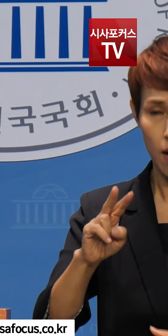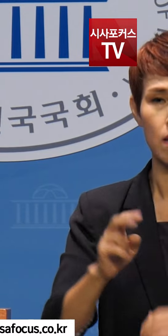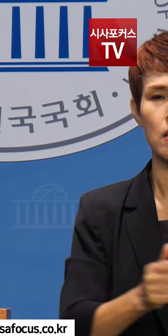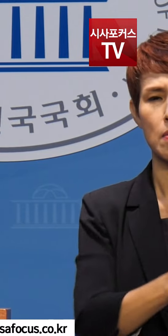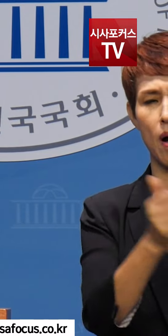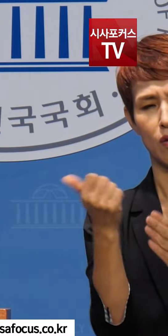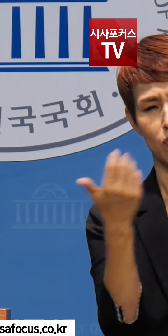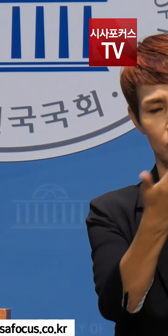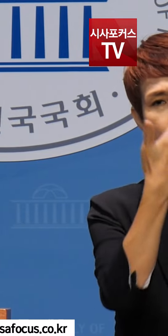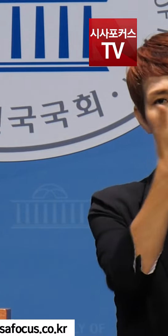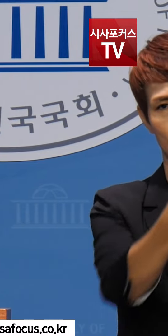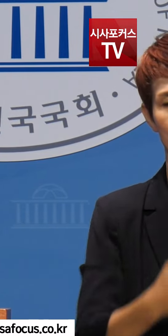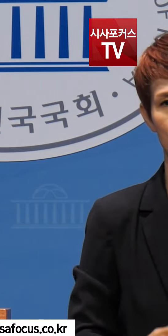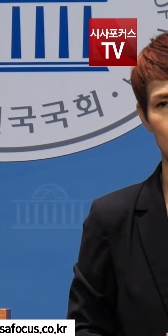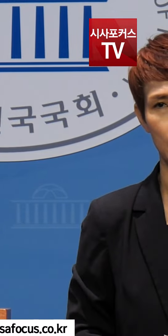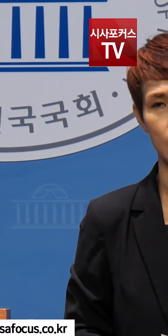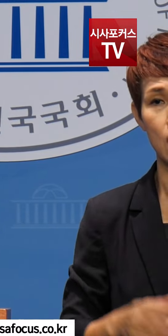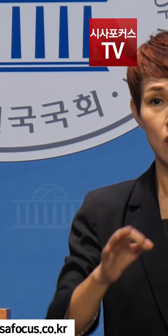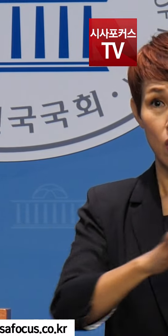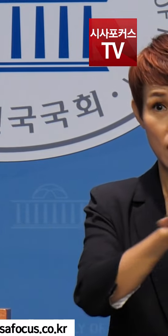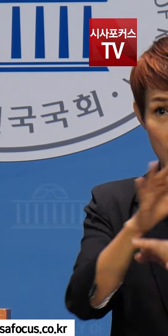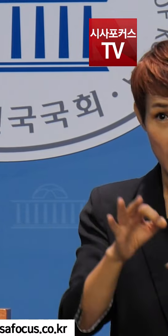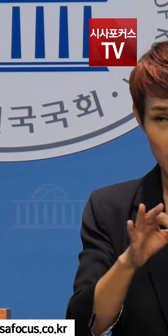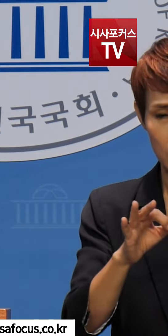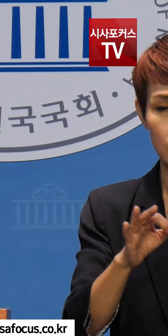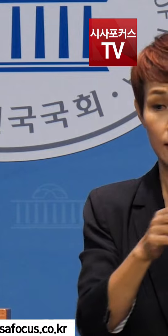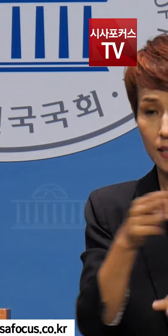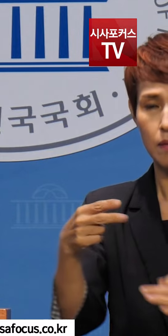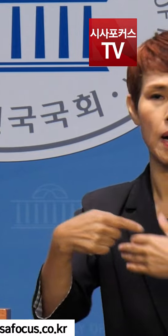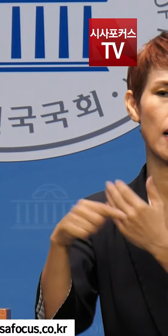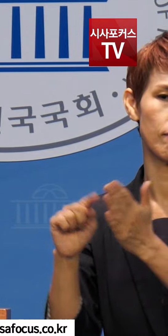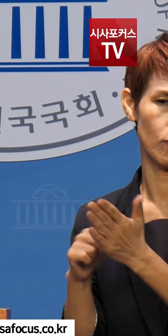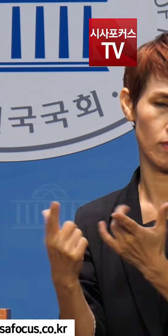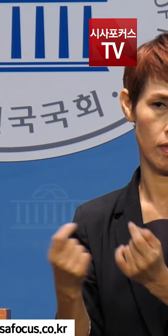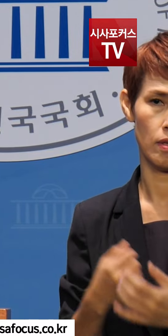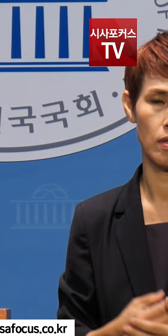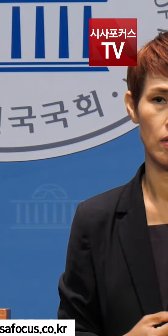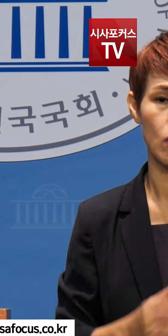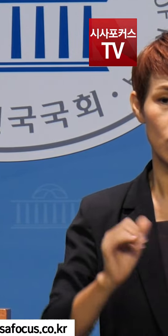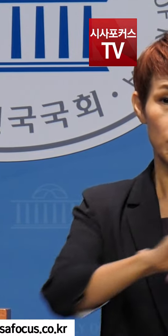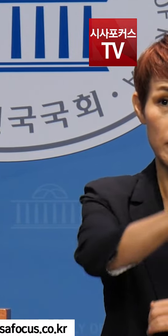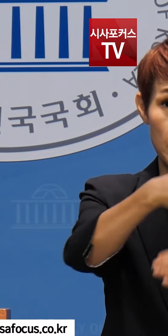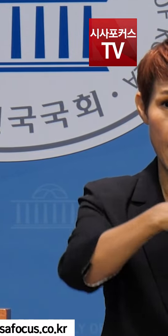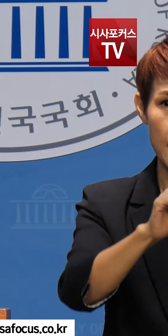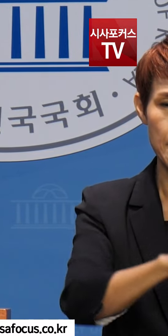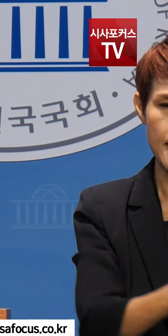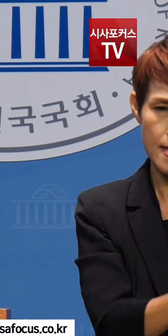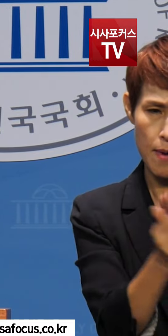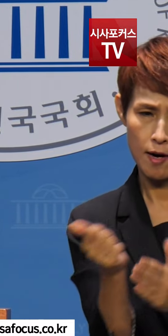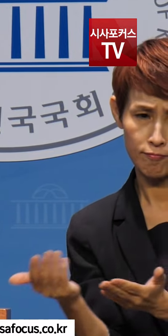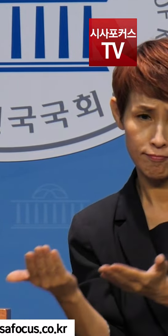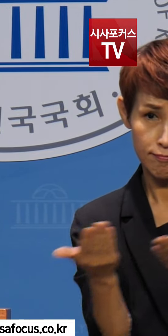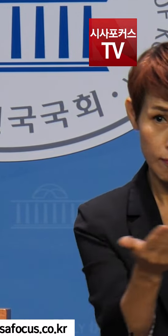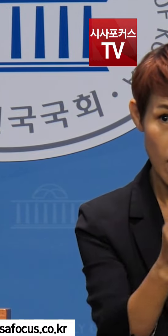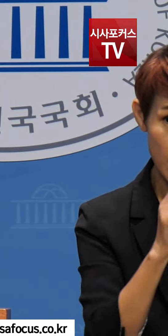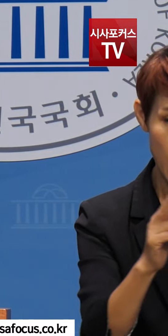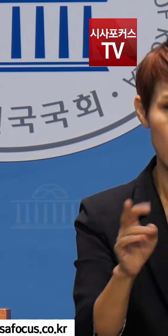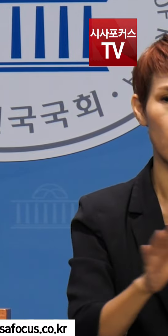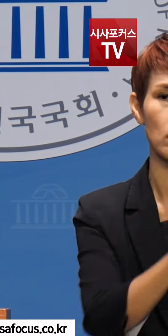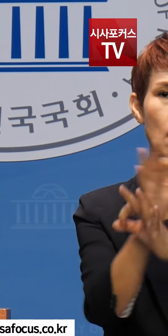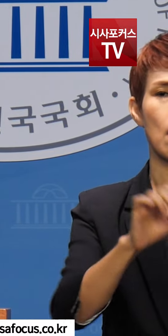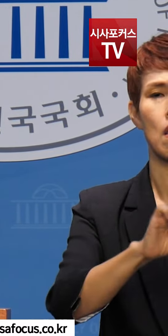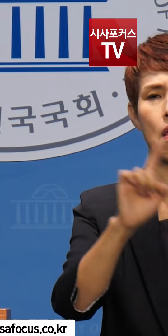있습니다. 경제는 심리라는 말처럼 국민 마음에 희망의 불을 붙여야 경제가 살아날 수